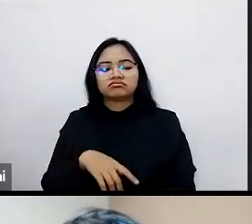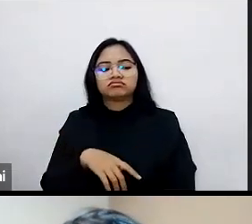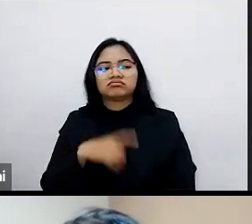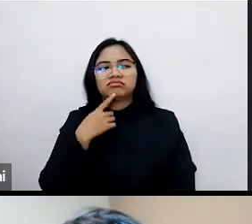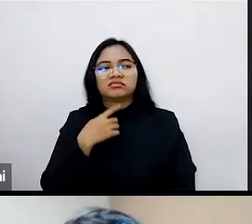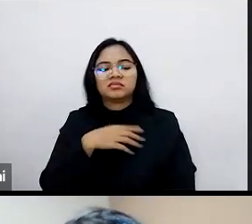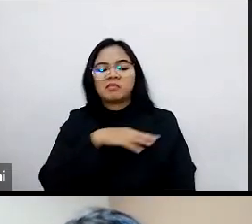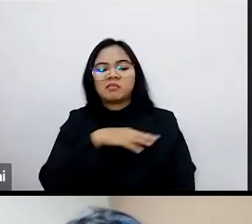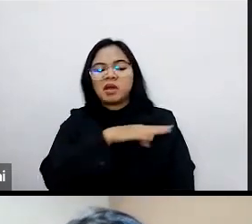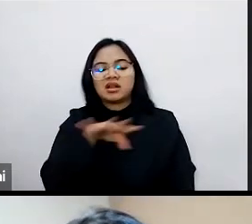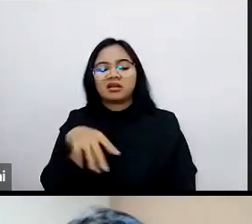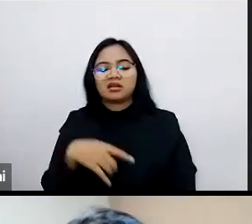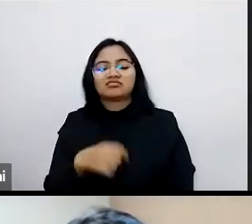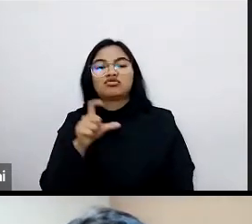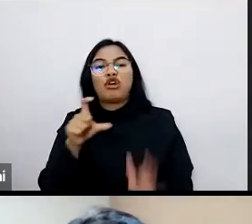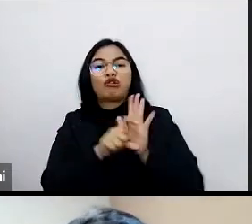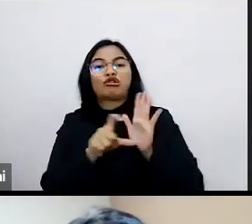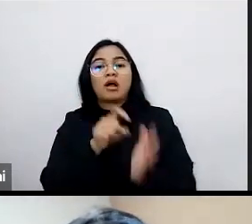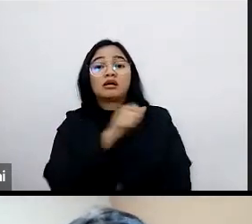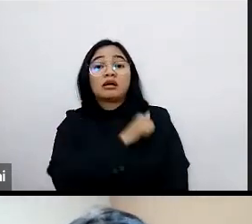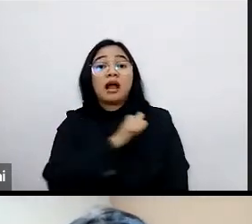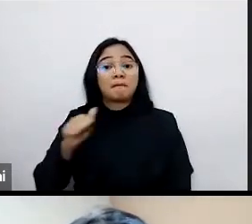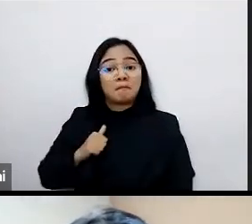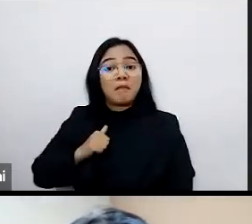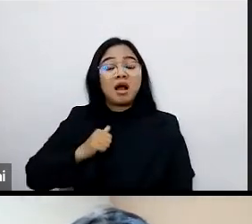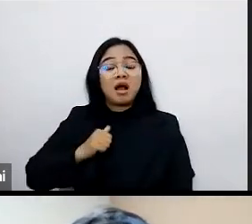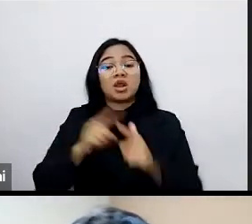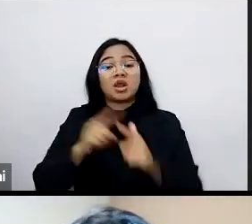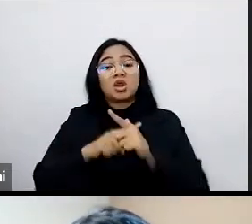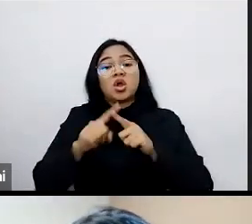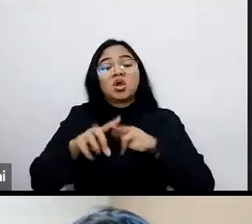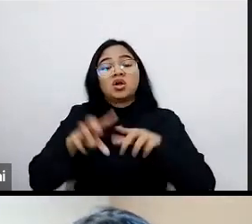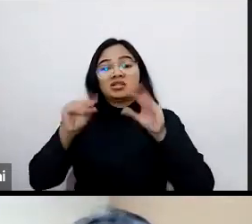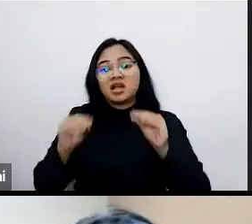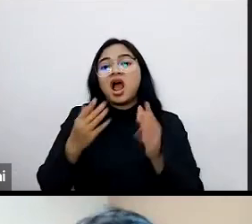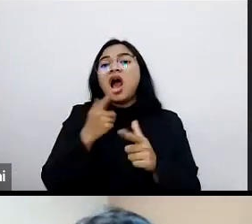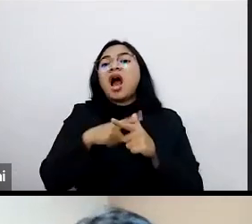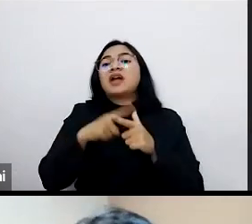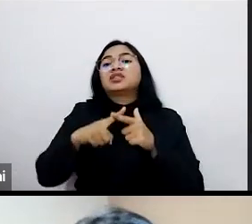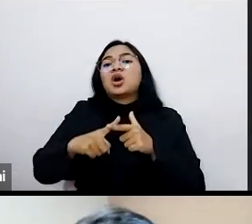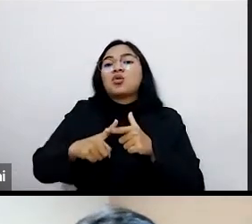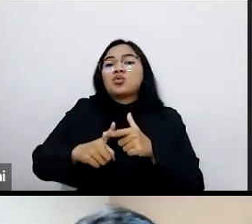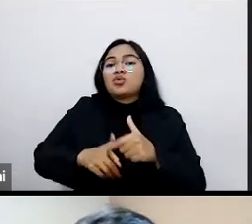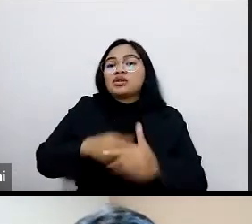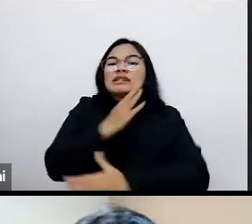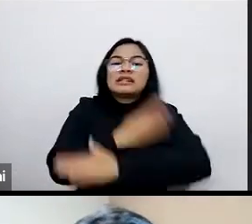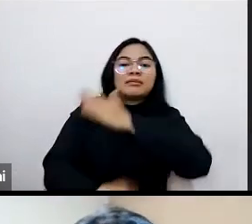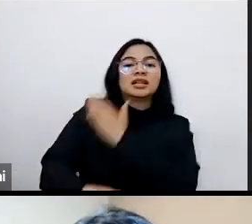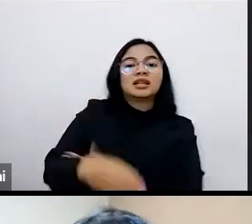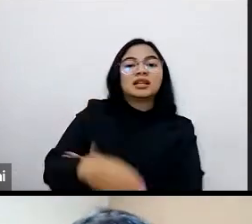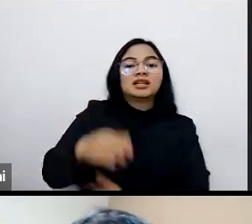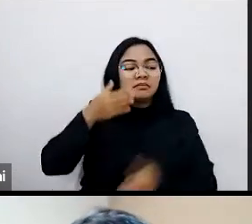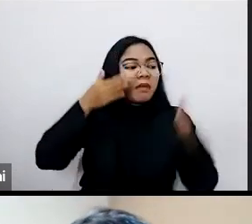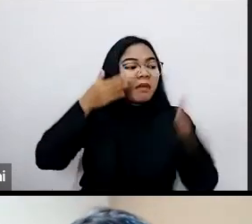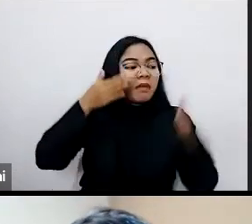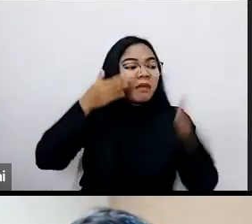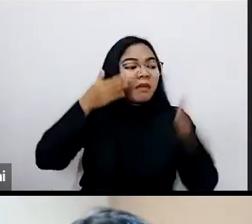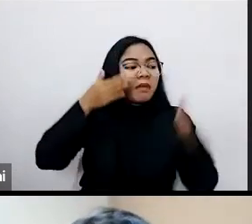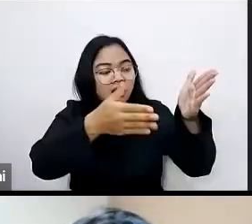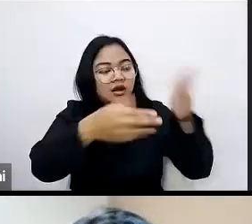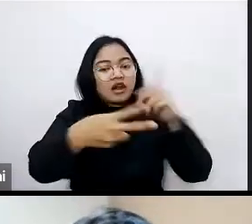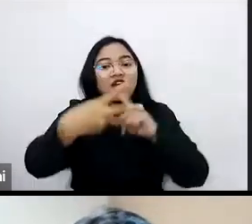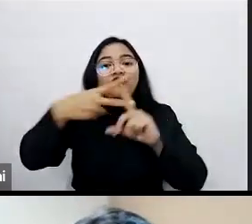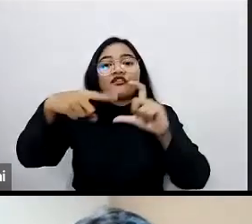atau kerja atau disabilitas dari sudut pandang feminis gitu. Jadi saya pikir